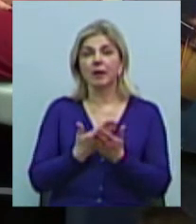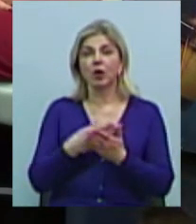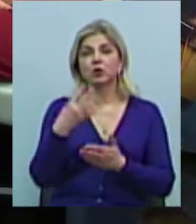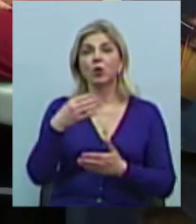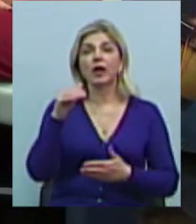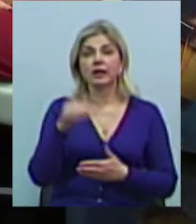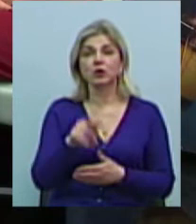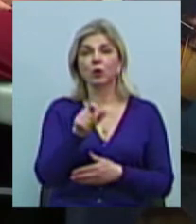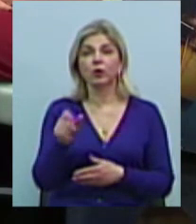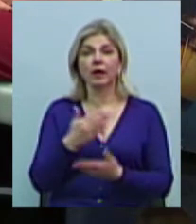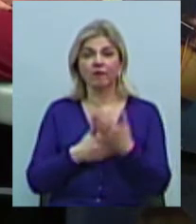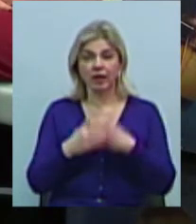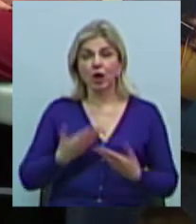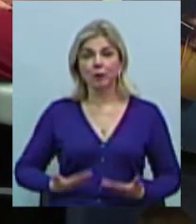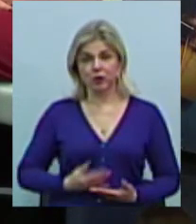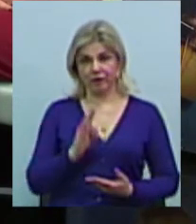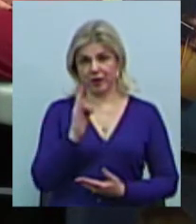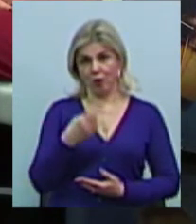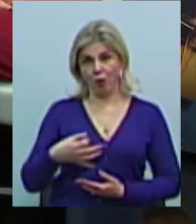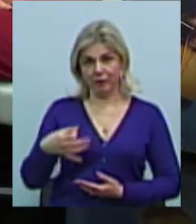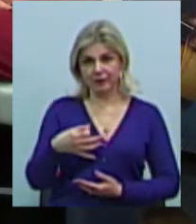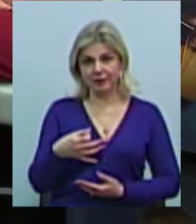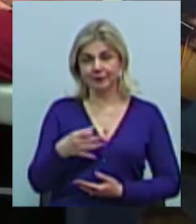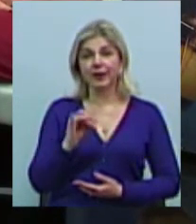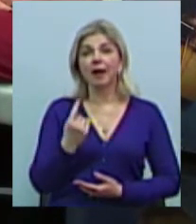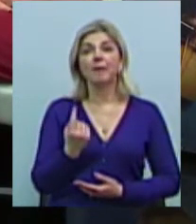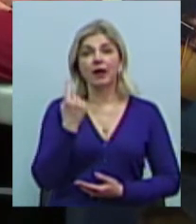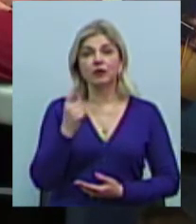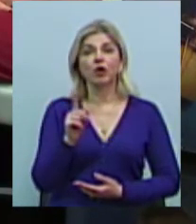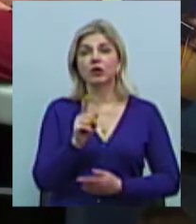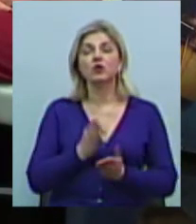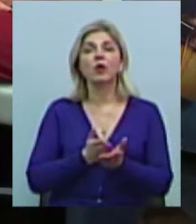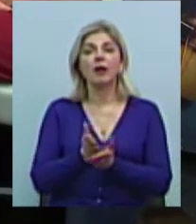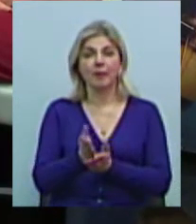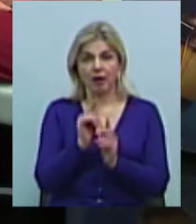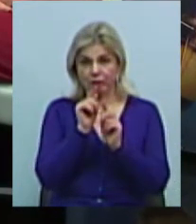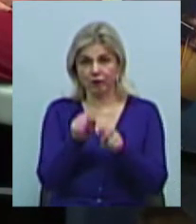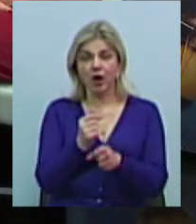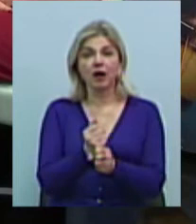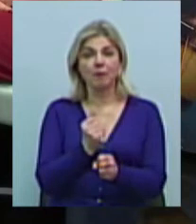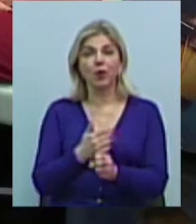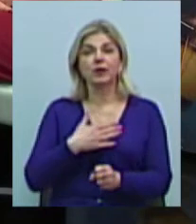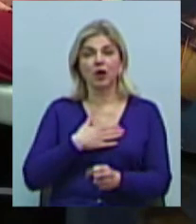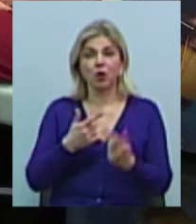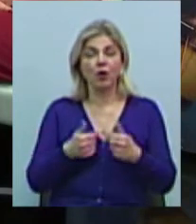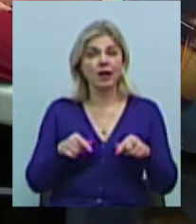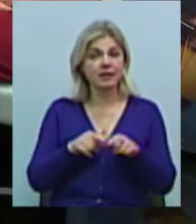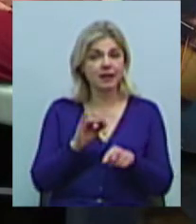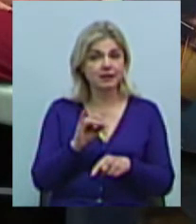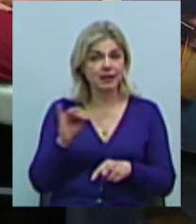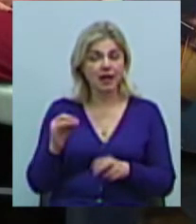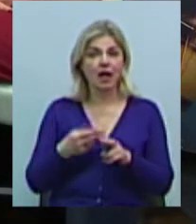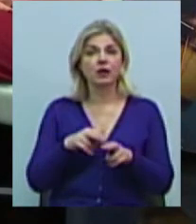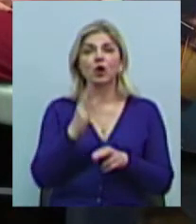осіб з інвалідністю проживає в Миколаївській області. І перше, на що спрямована робота нашої організації, це